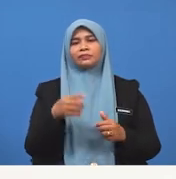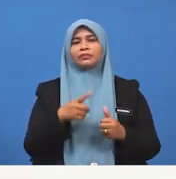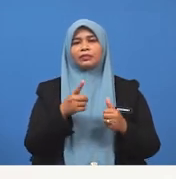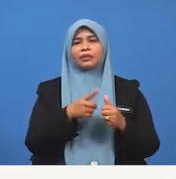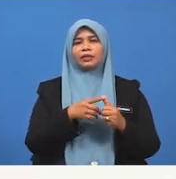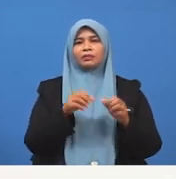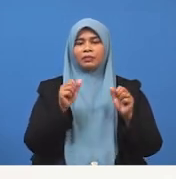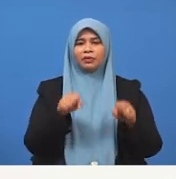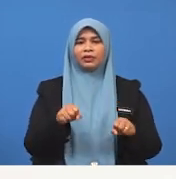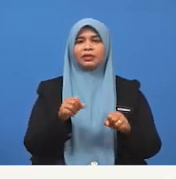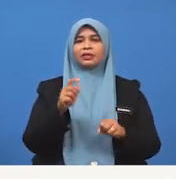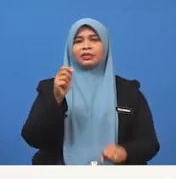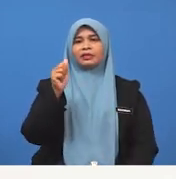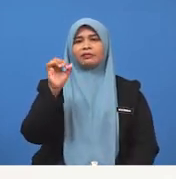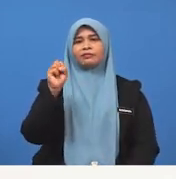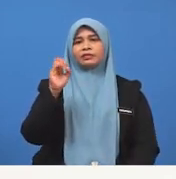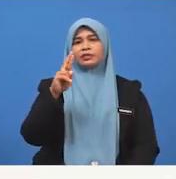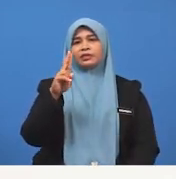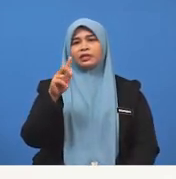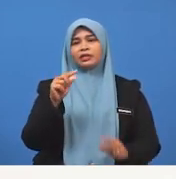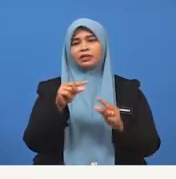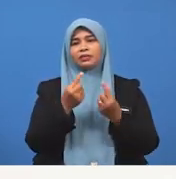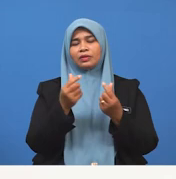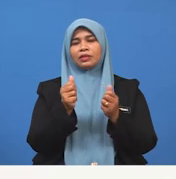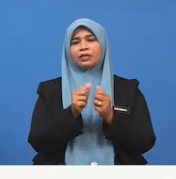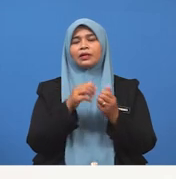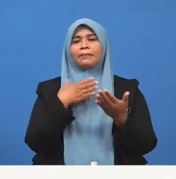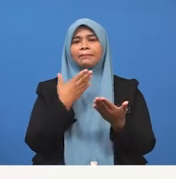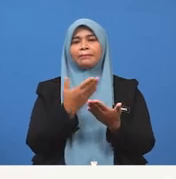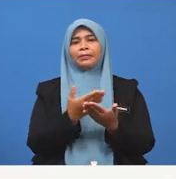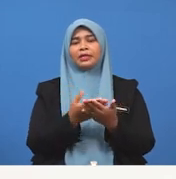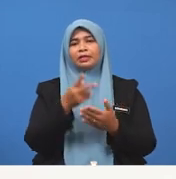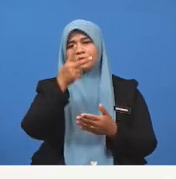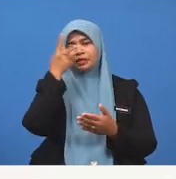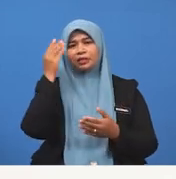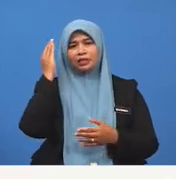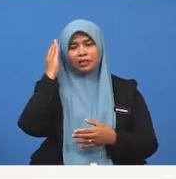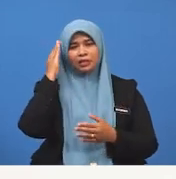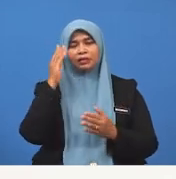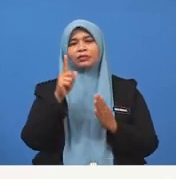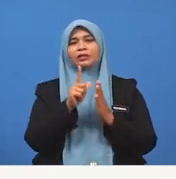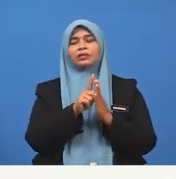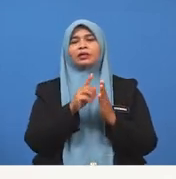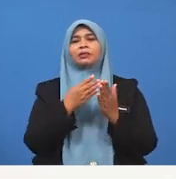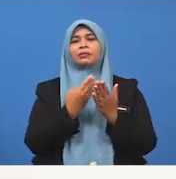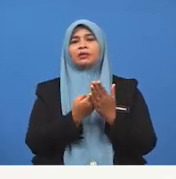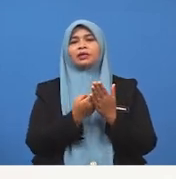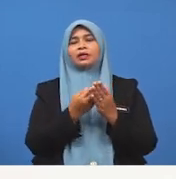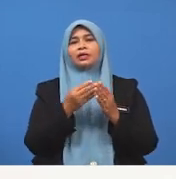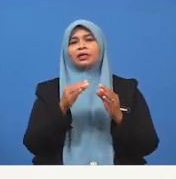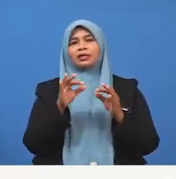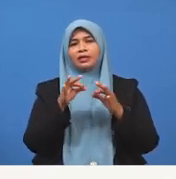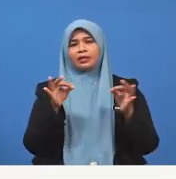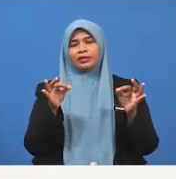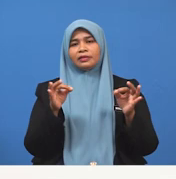Hai mampu menafsirkan Alqur'an dengan baik kerana mengetahui latar belakang ayat seperti bisa